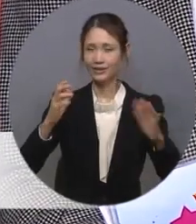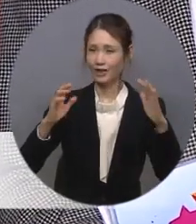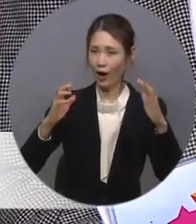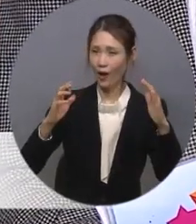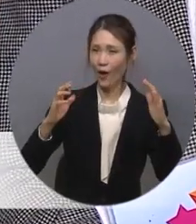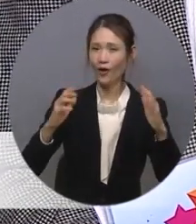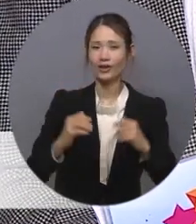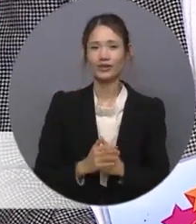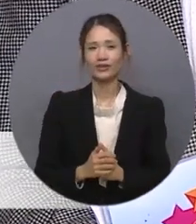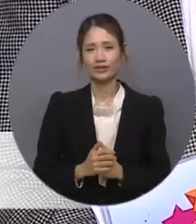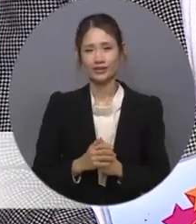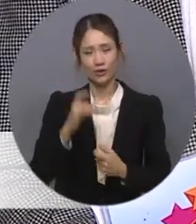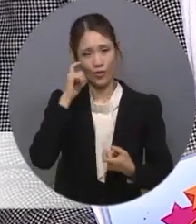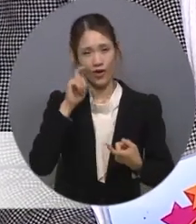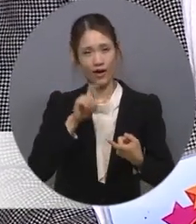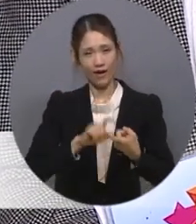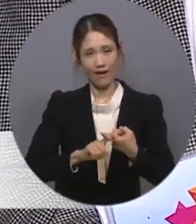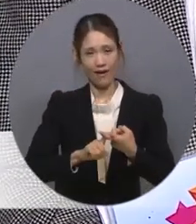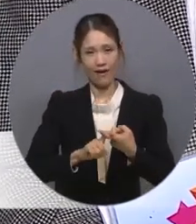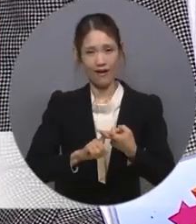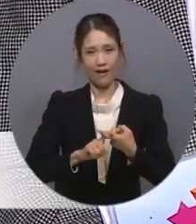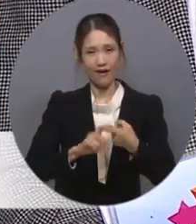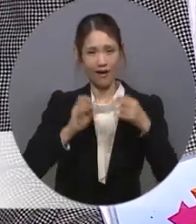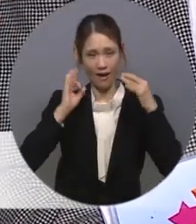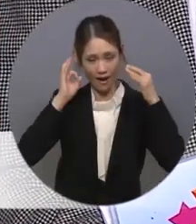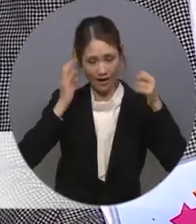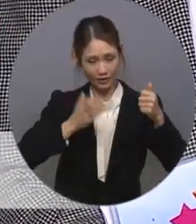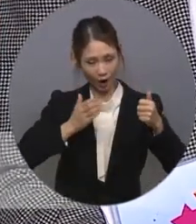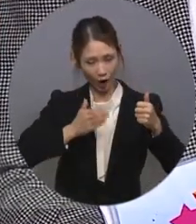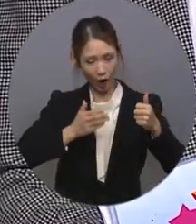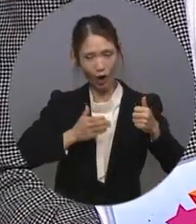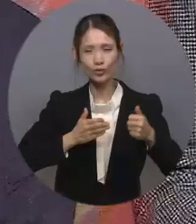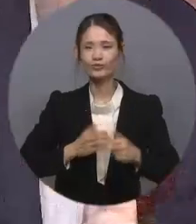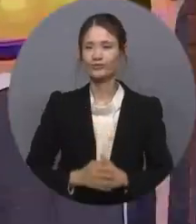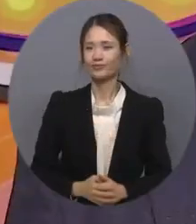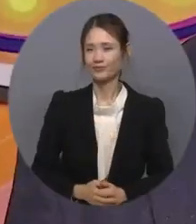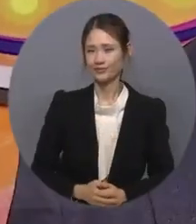성원, 관심과 애청 부탁드려요.